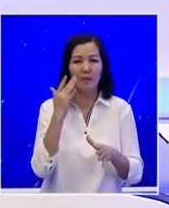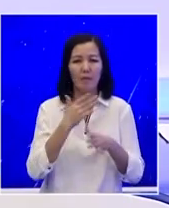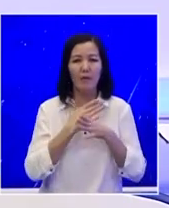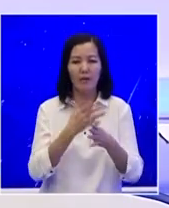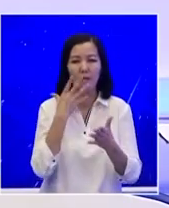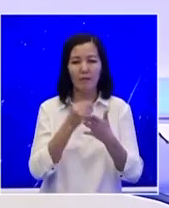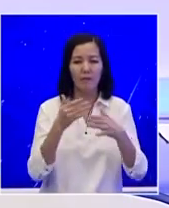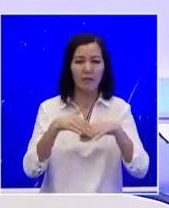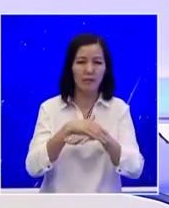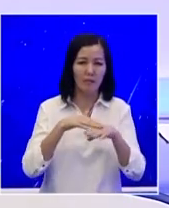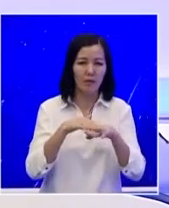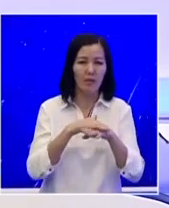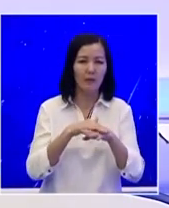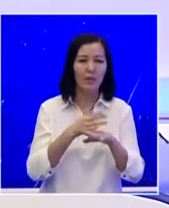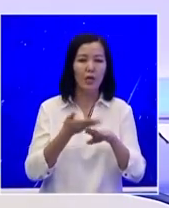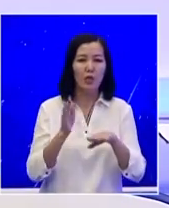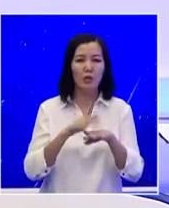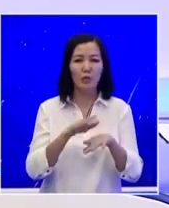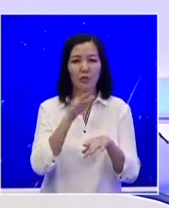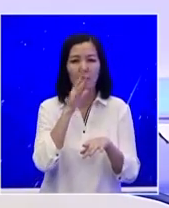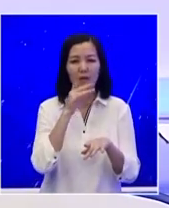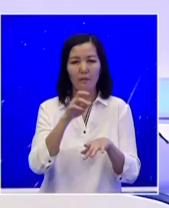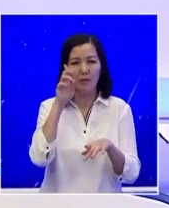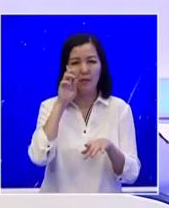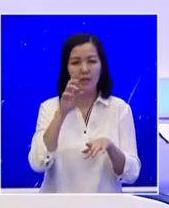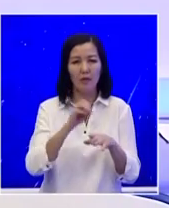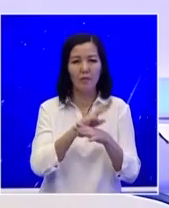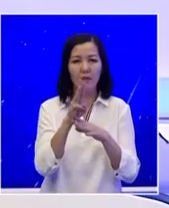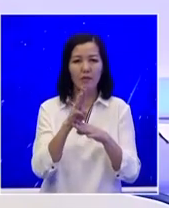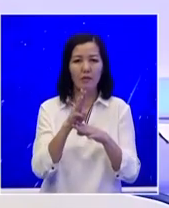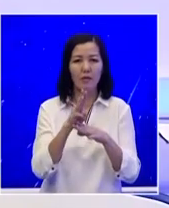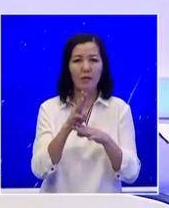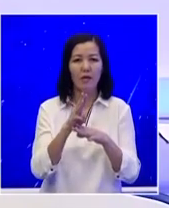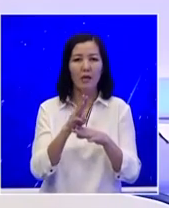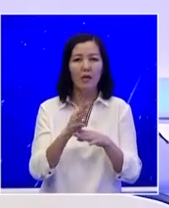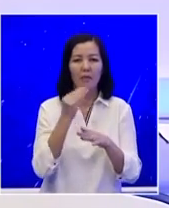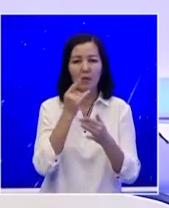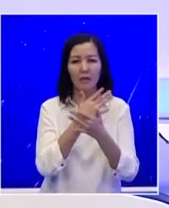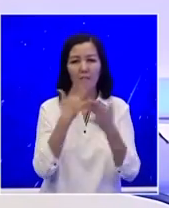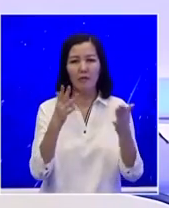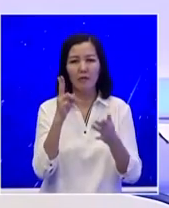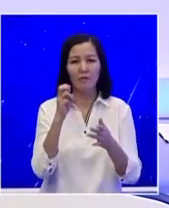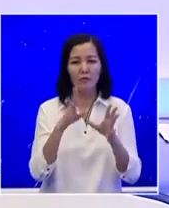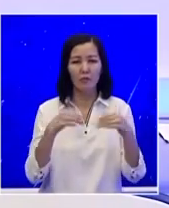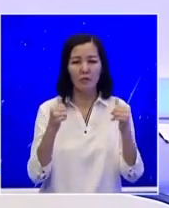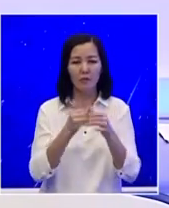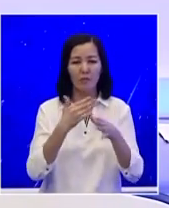помогает землякам. И в этот столь сложный период для страны он обеспечил продовольственные корзины порядка 200